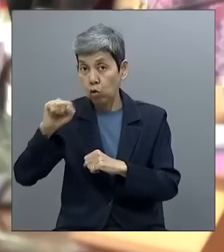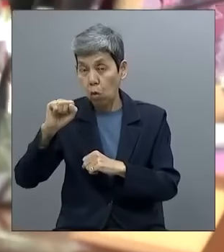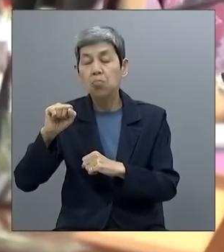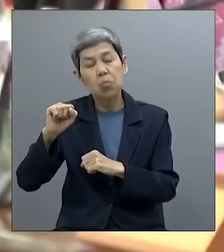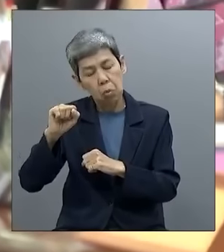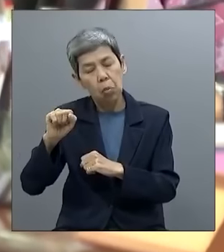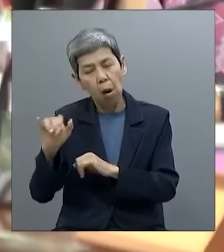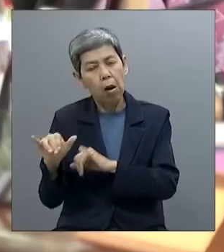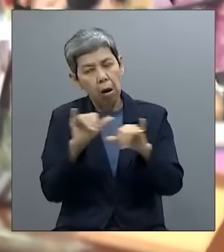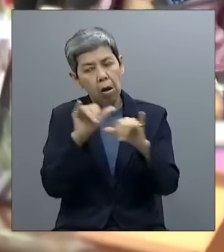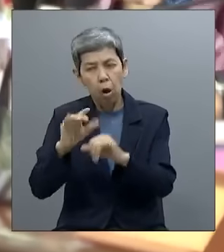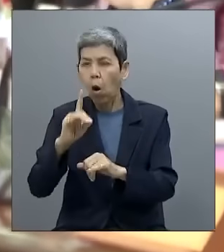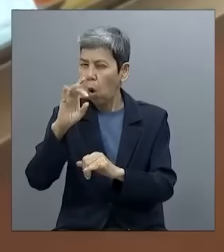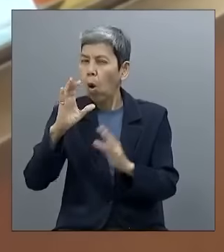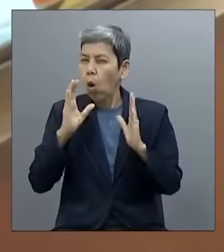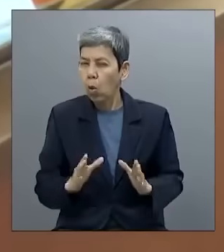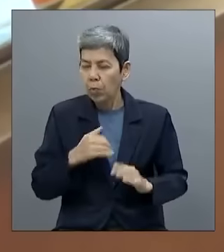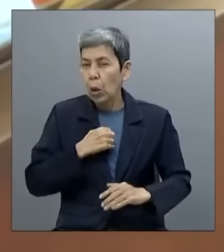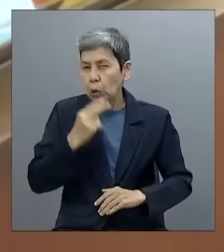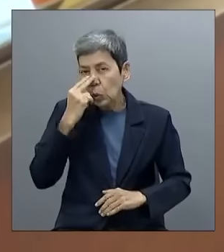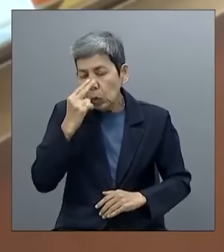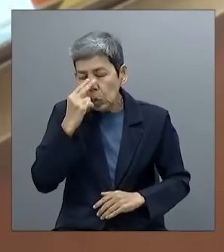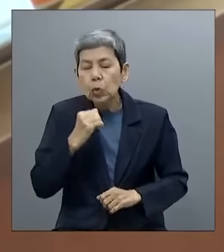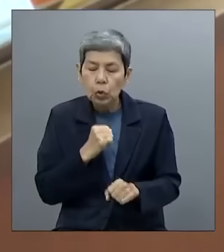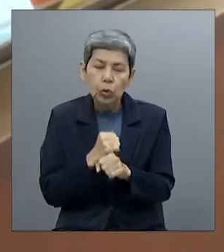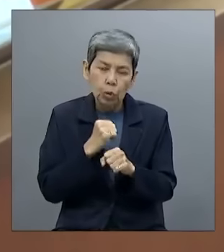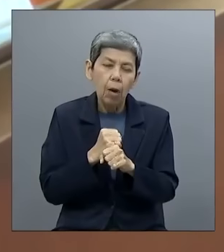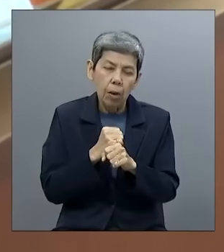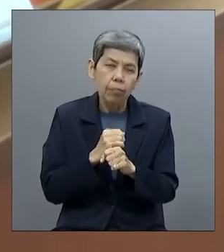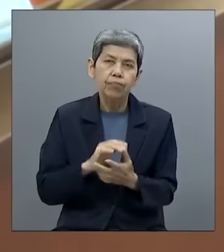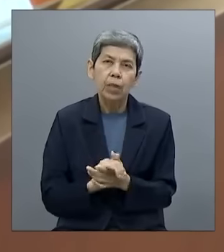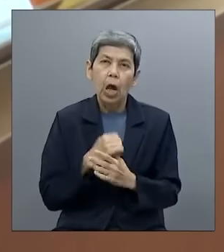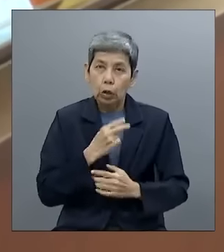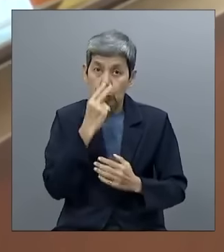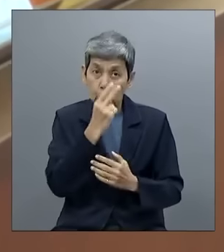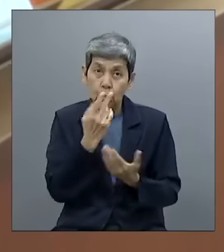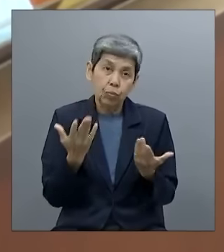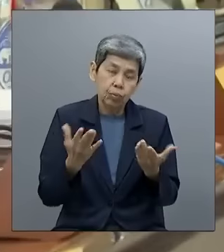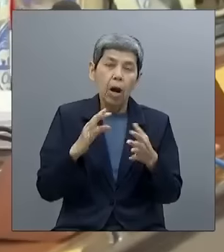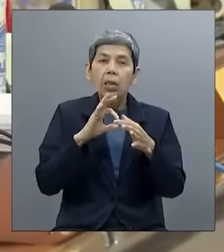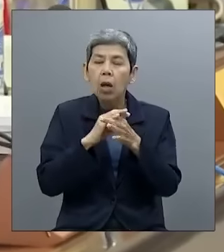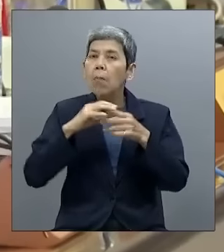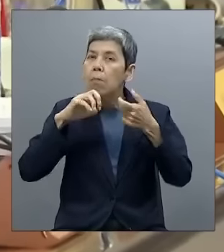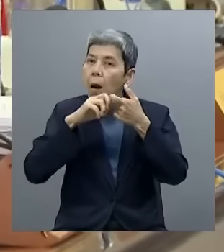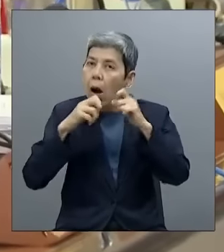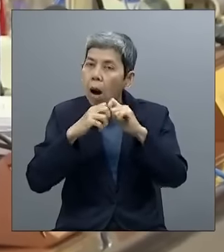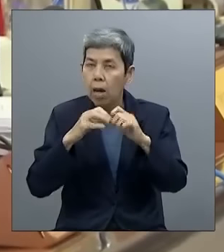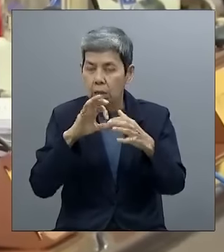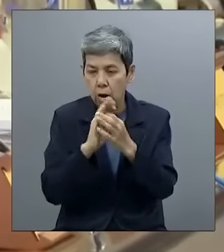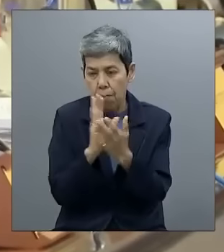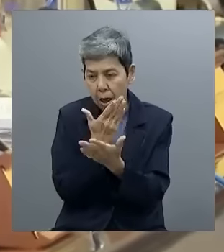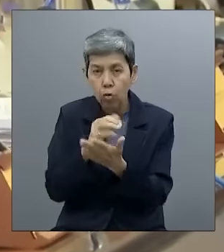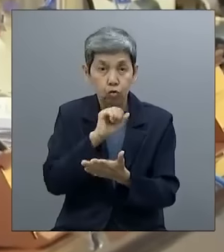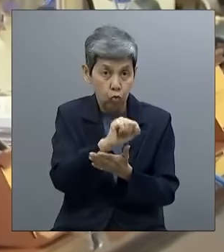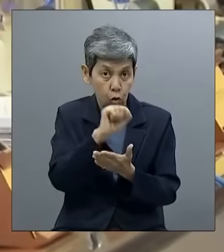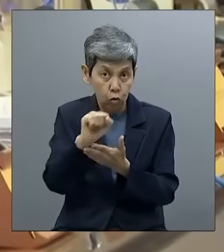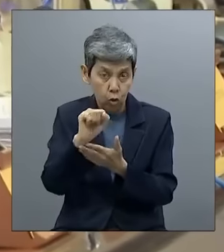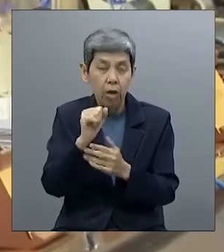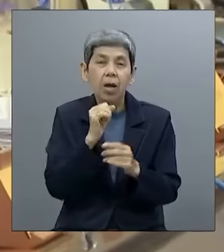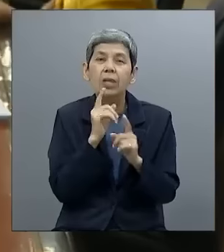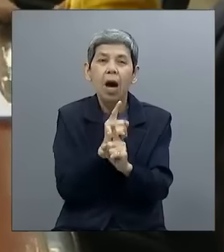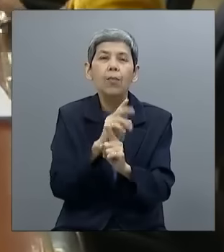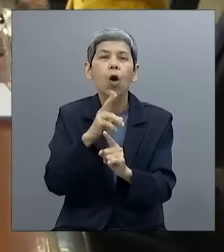กว่า100คนย่อมไม่ใช่เรื่องที่จะคอนโทรลกันได้ทั้งหมดและเลี่ยงไม่ได้ที่จะกระทบต่อสัดส่วนส.ส.ต่อเก้าอี้รัฐมน